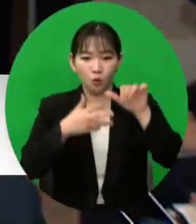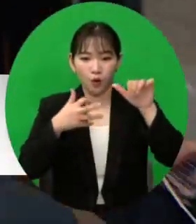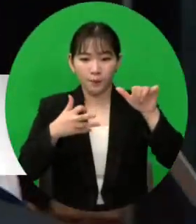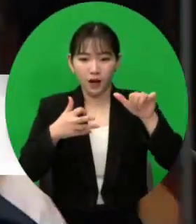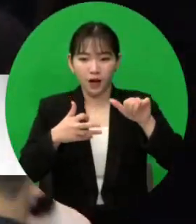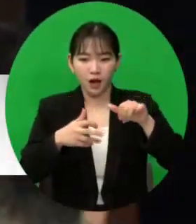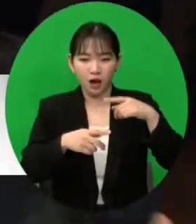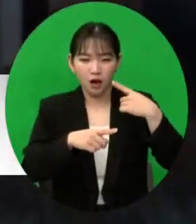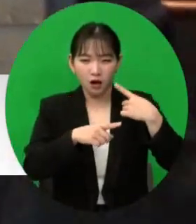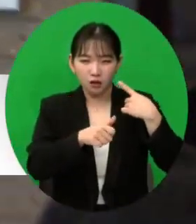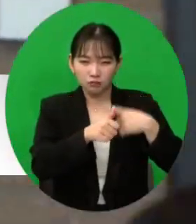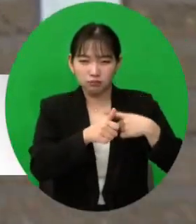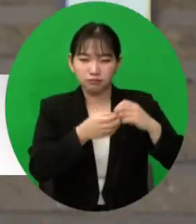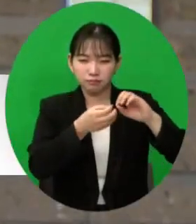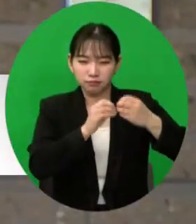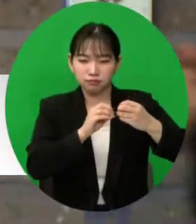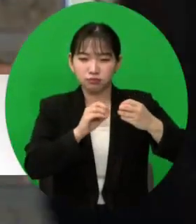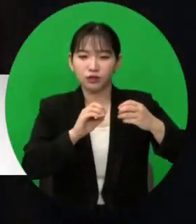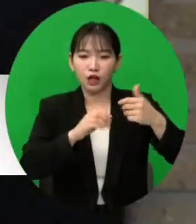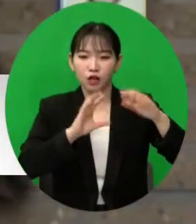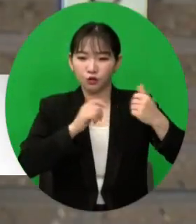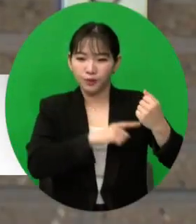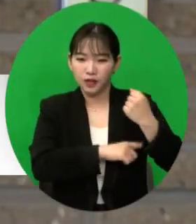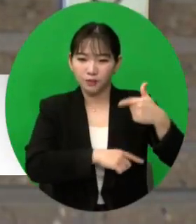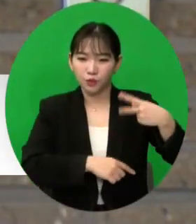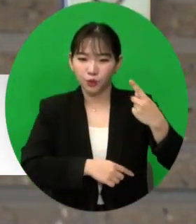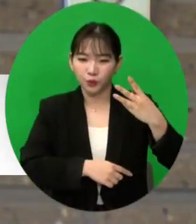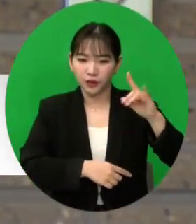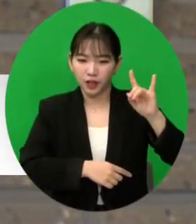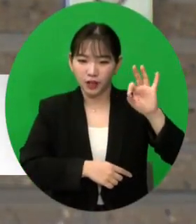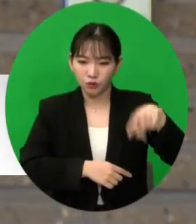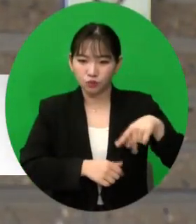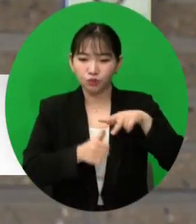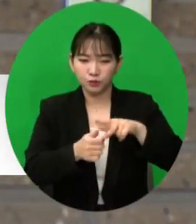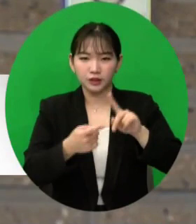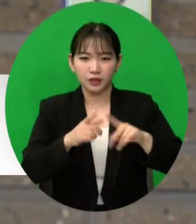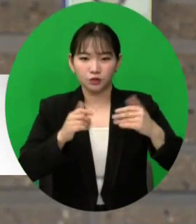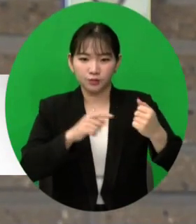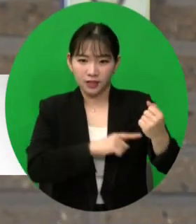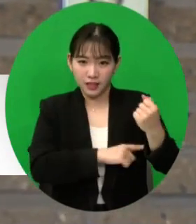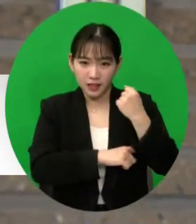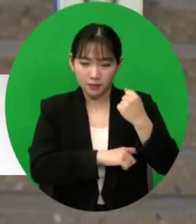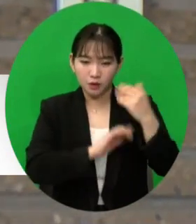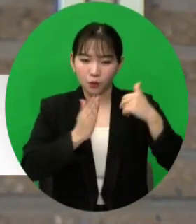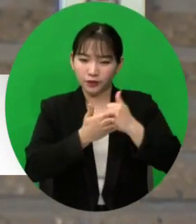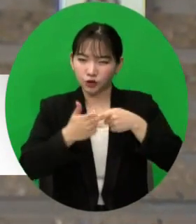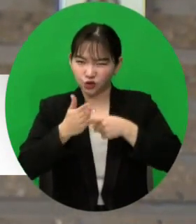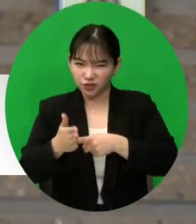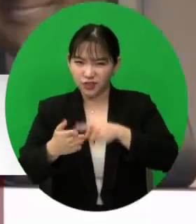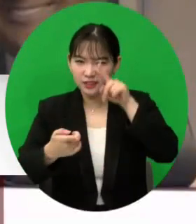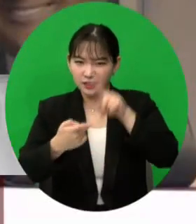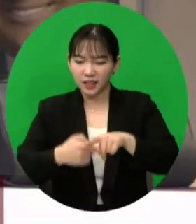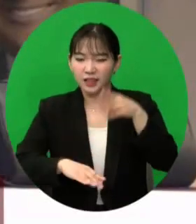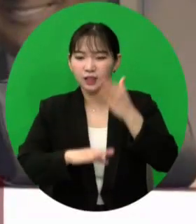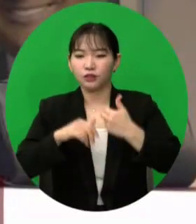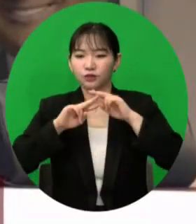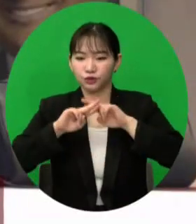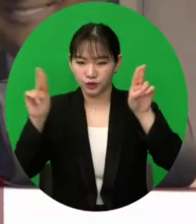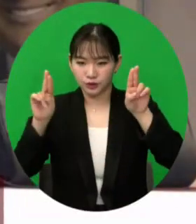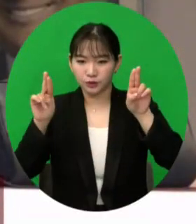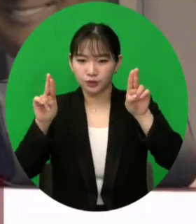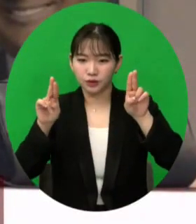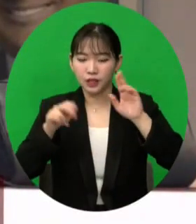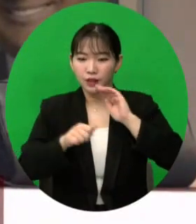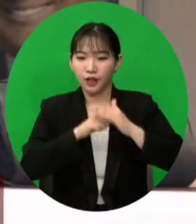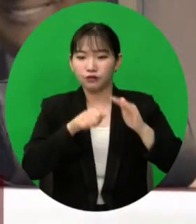5.18을 폄훼하고 왜곡한 국민의힘 도태우 후보에 대해 국민의힘이 공천을 강행했다 결국 취소했습니다.